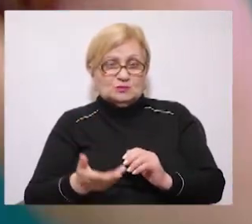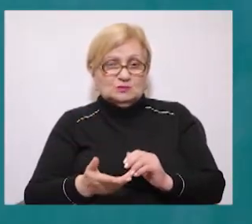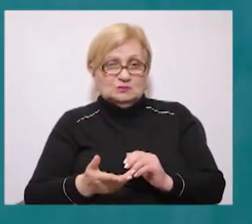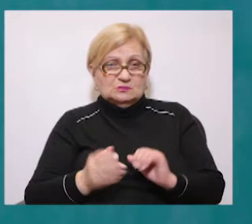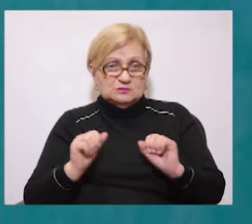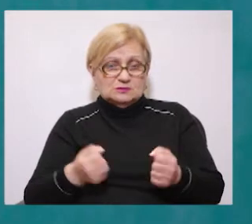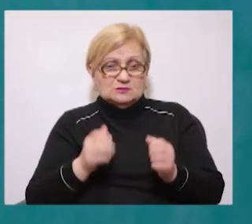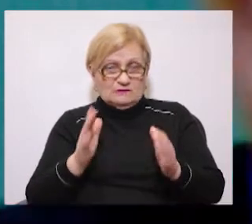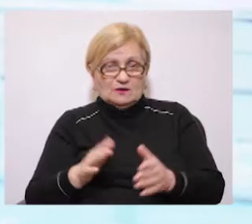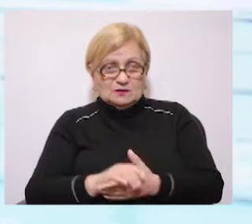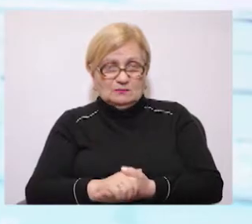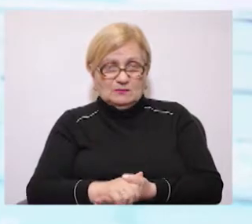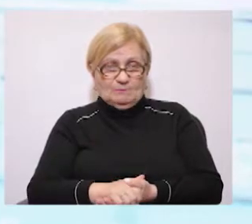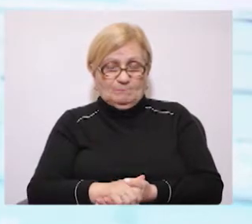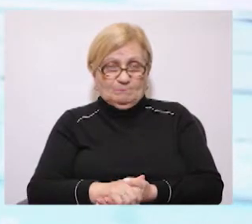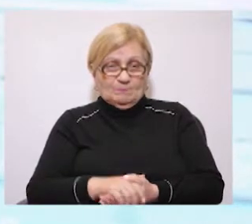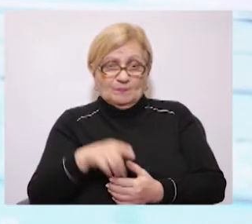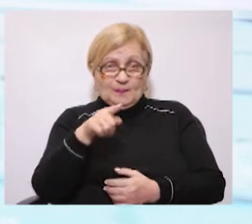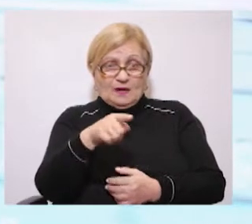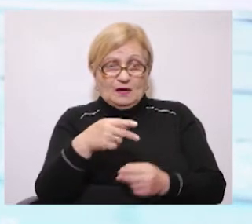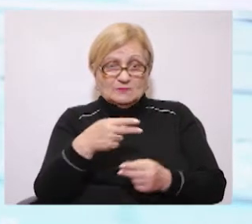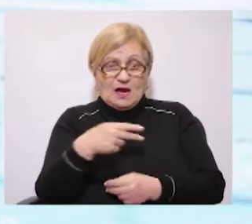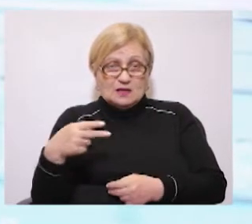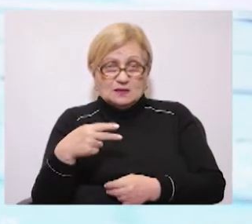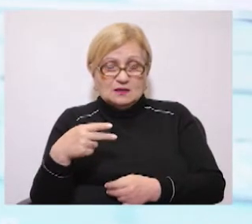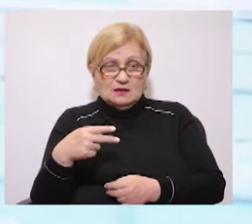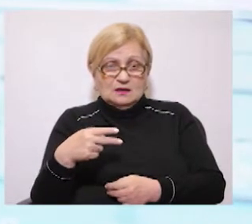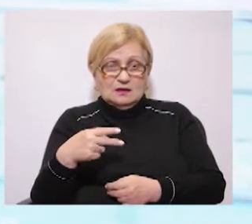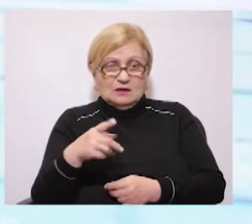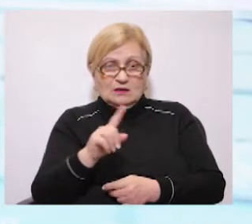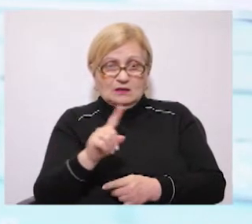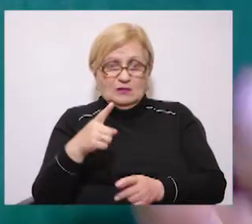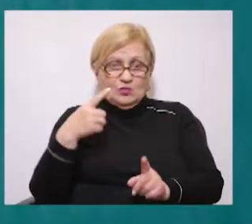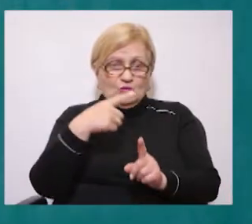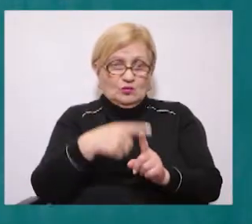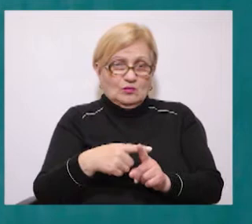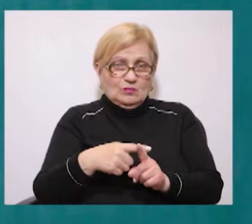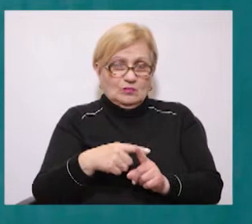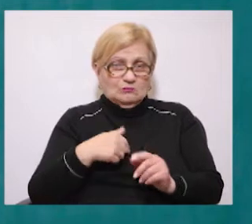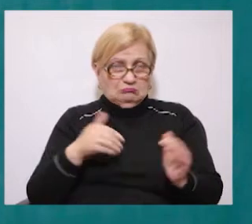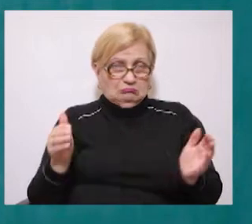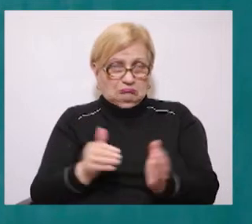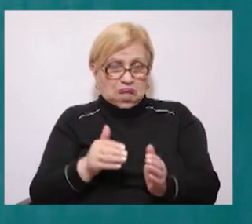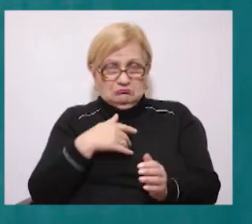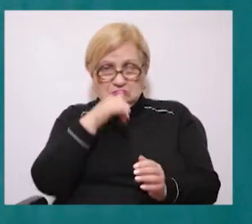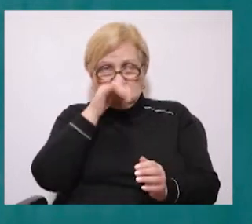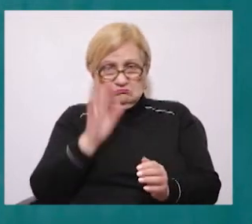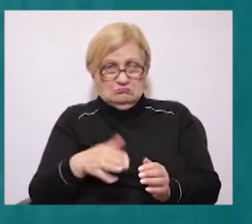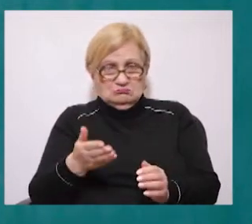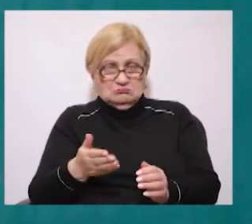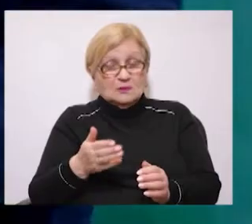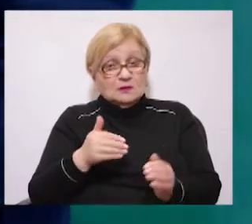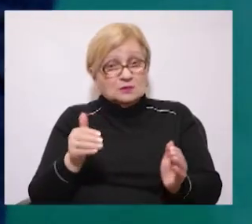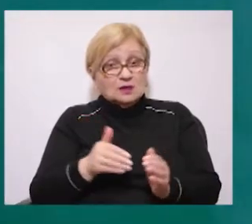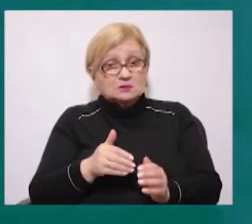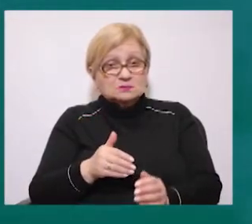2. ამ განტოლებას და დაუბრუნდები, რაღაც დამატებული 15 და ნაკლები მივიღე. დიახაც,